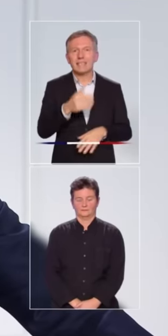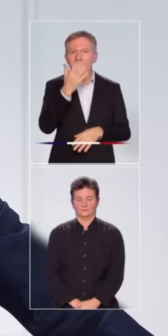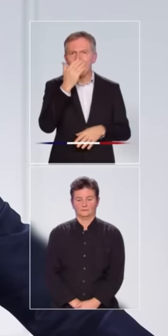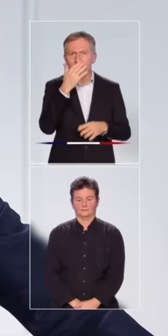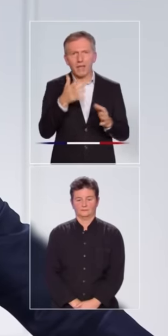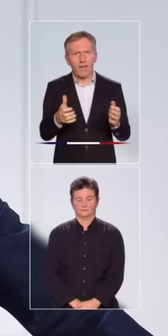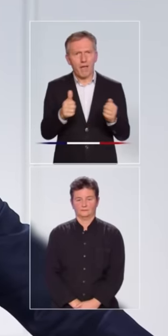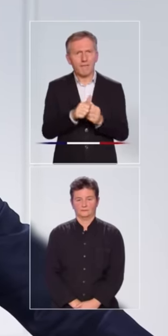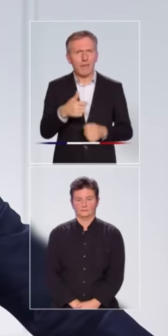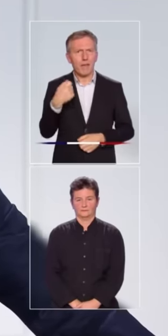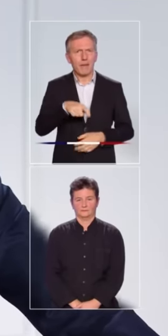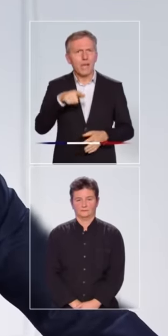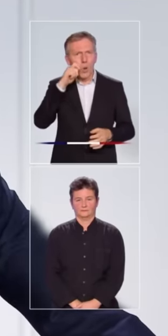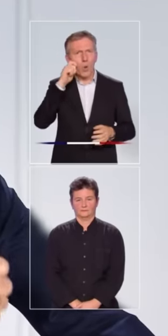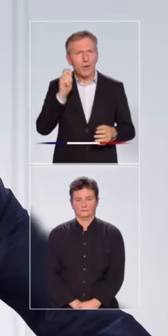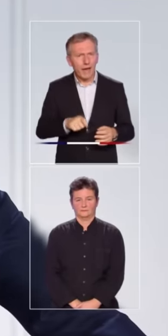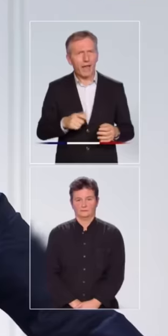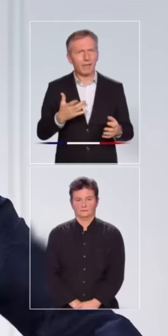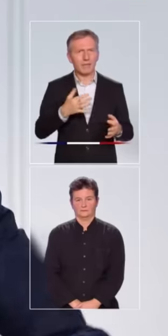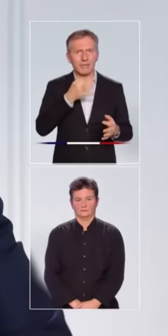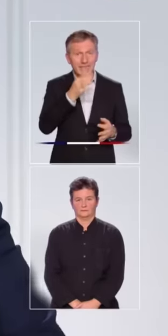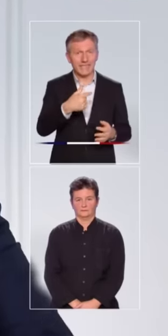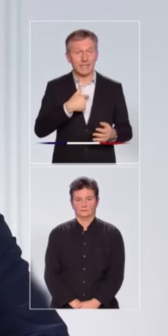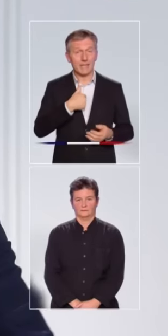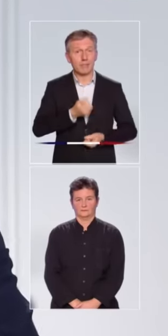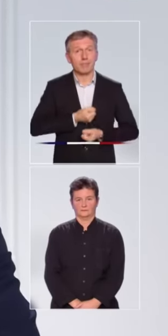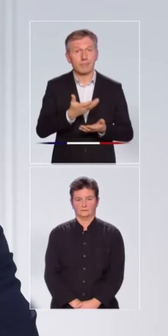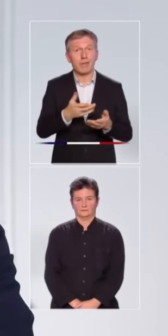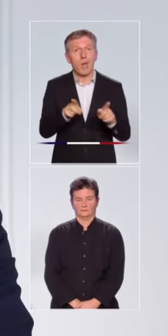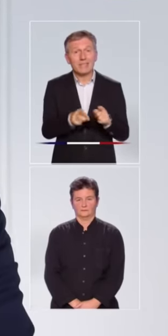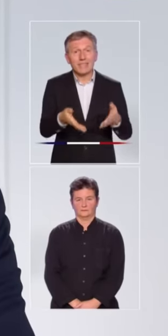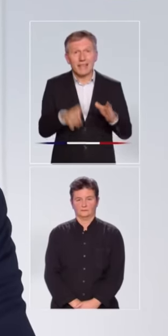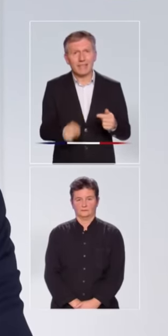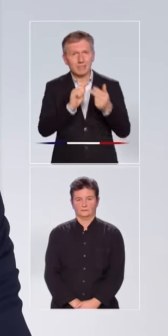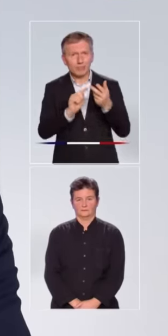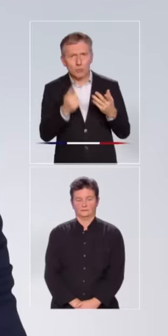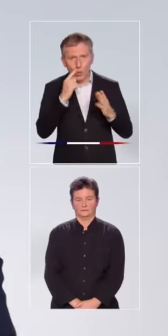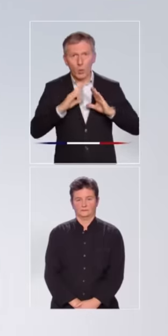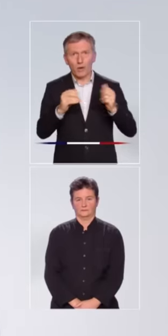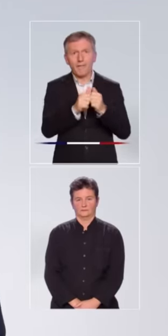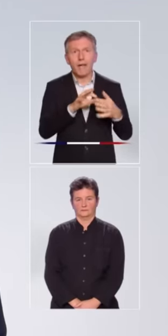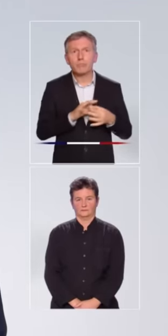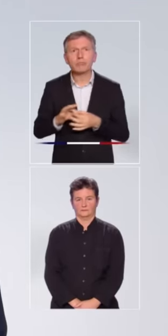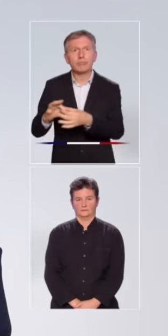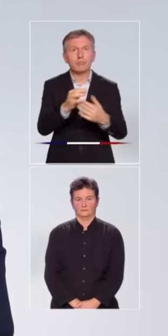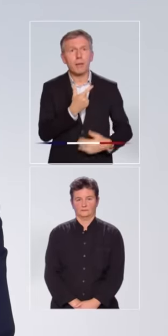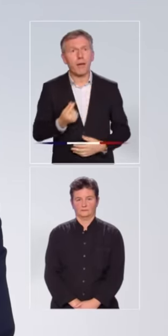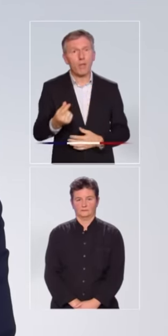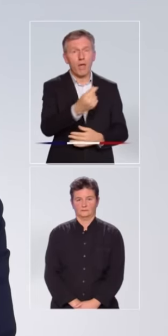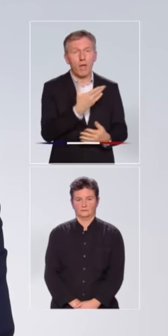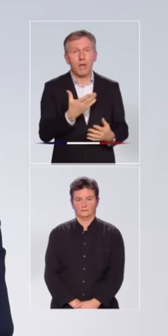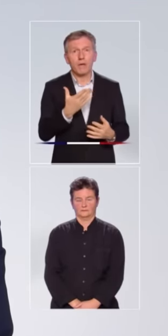côtés du président Zelensky ici, et qui m'a conduit à dire cela, mais surtout à décider des choses très concrètes avec nos alliés, c'est que